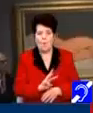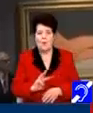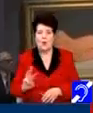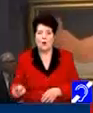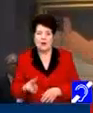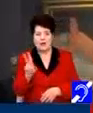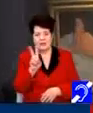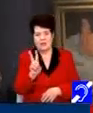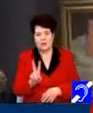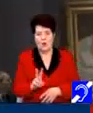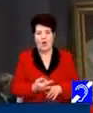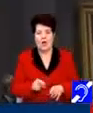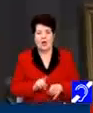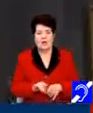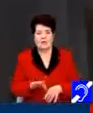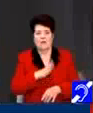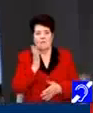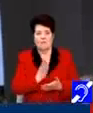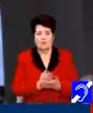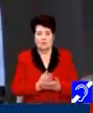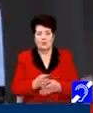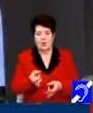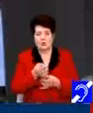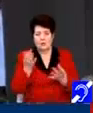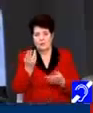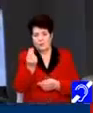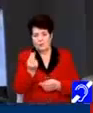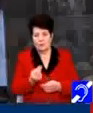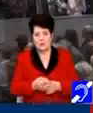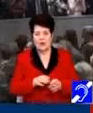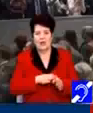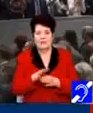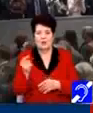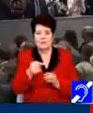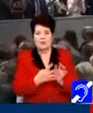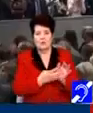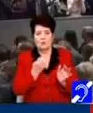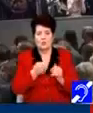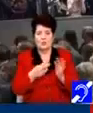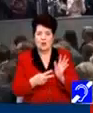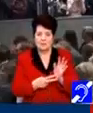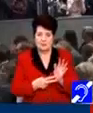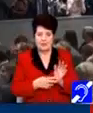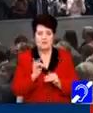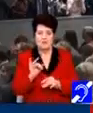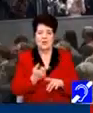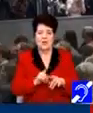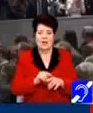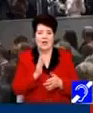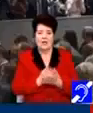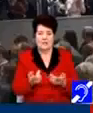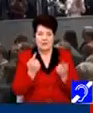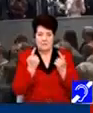dolari a fost prețul cu care a fost achiziționată pictura Nud Înclinat, realizată în 1917 și care este și cel